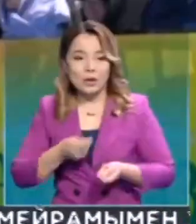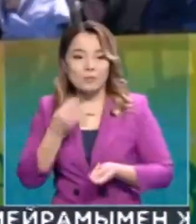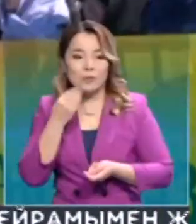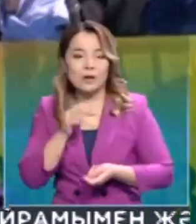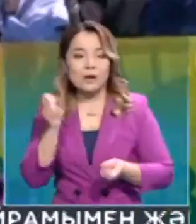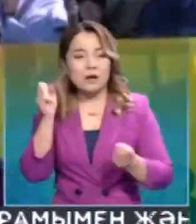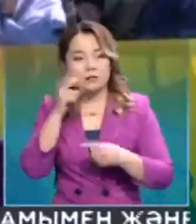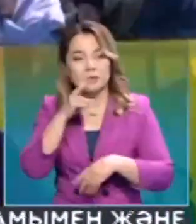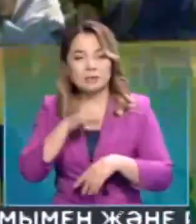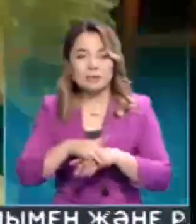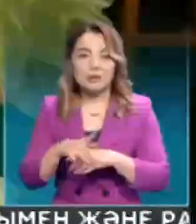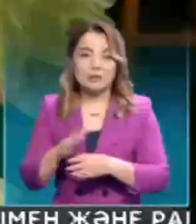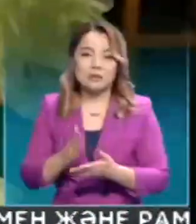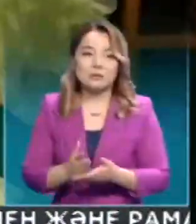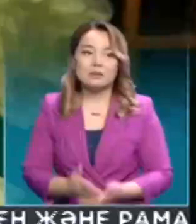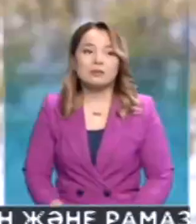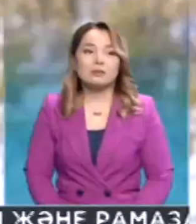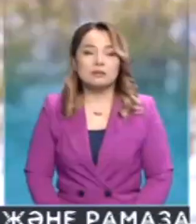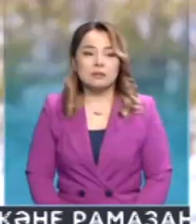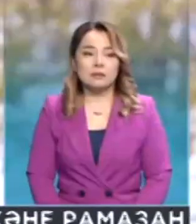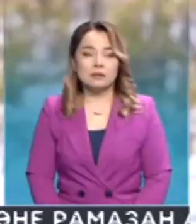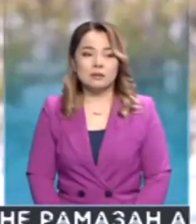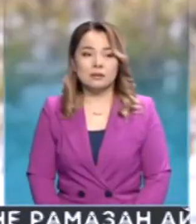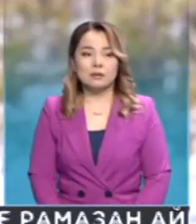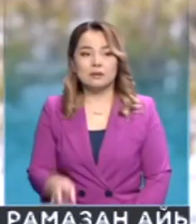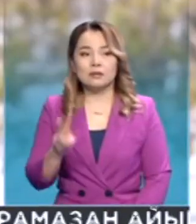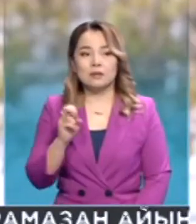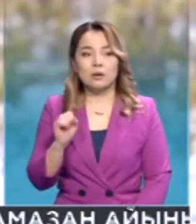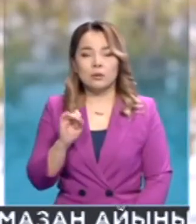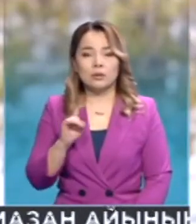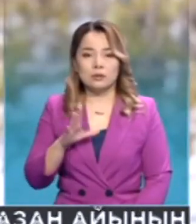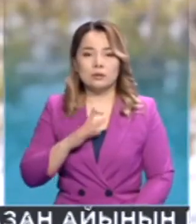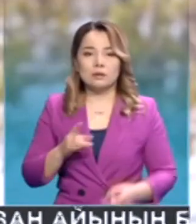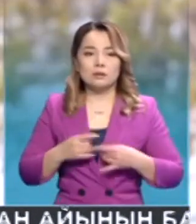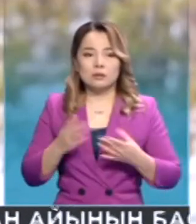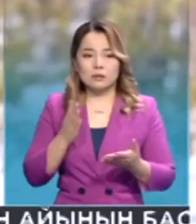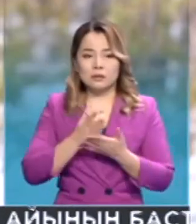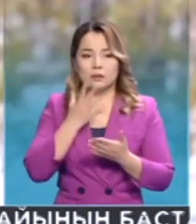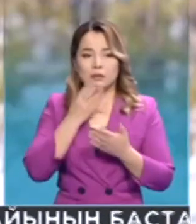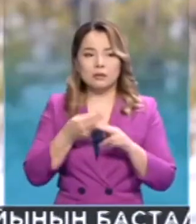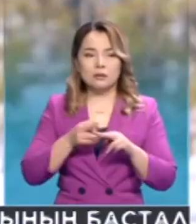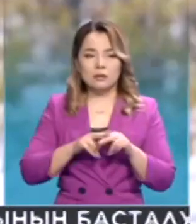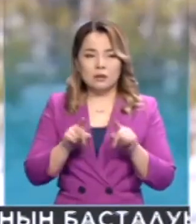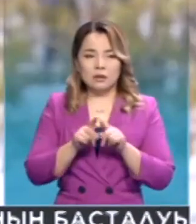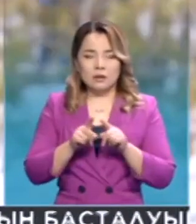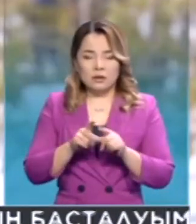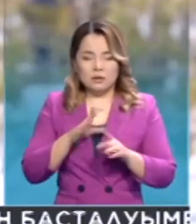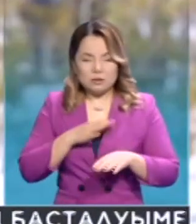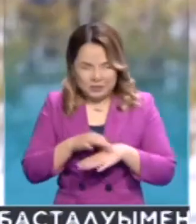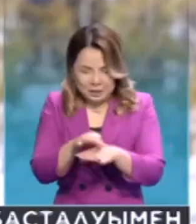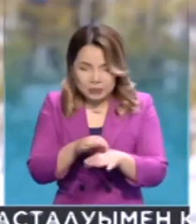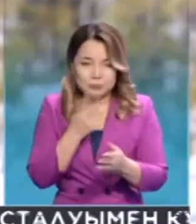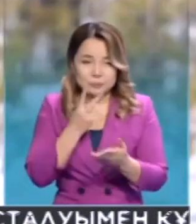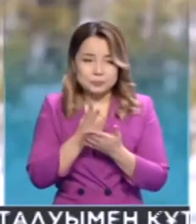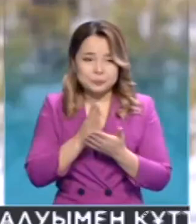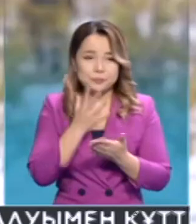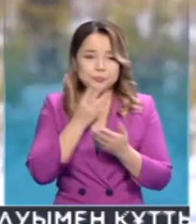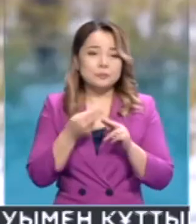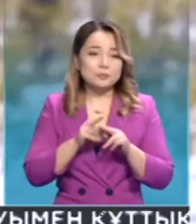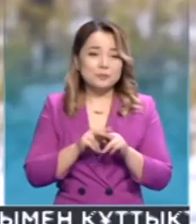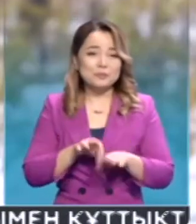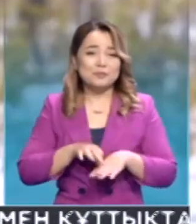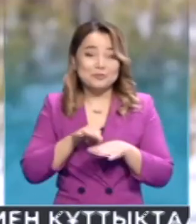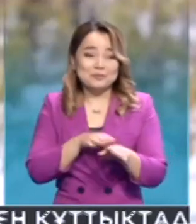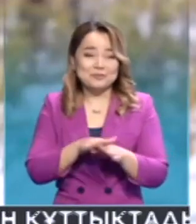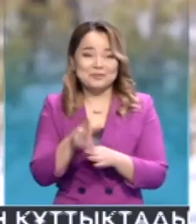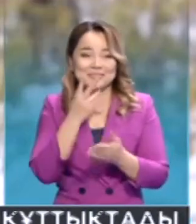мықтылар. Наурыз мерекесі жақсы жүріп атыр. Ауа арайы бүгін өте жақсы. Халық көп жиналған.